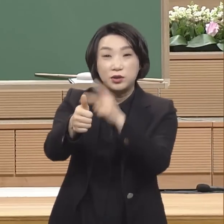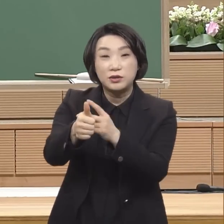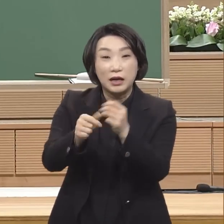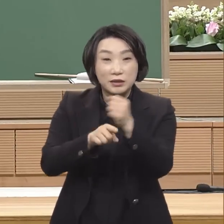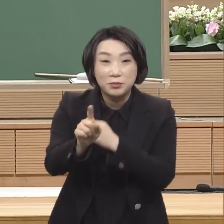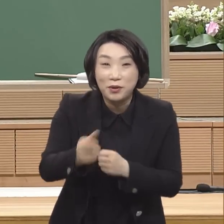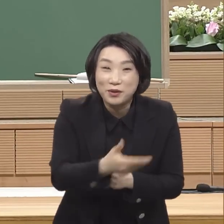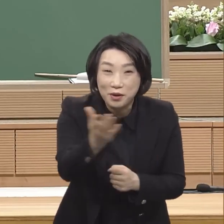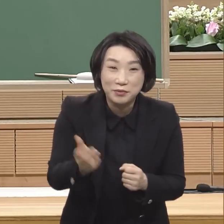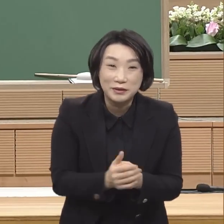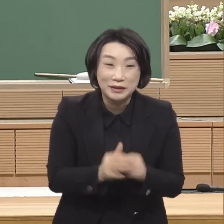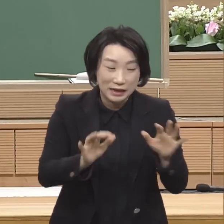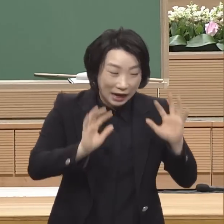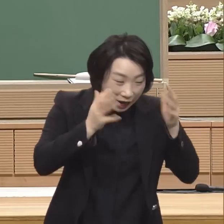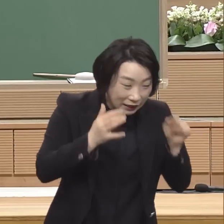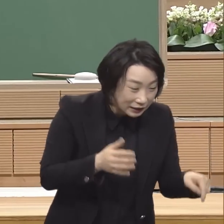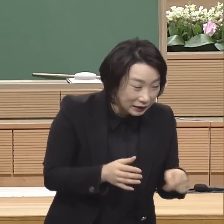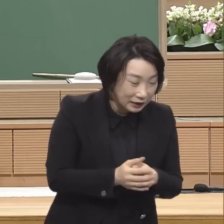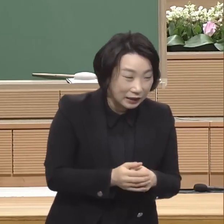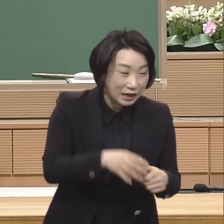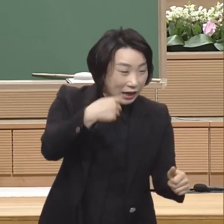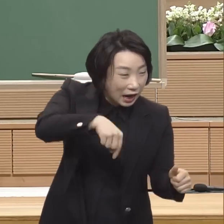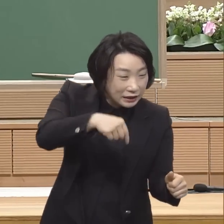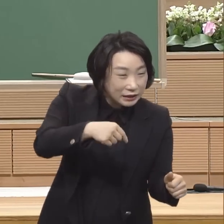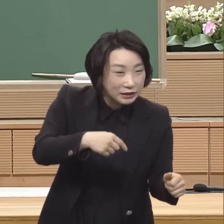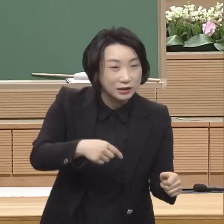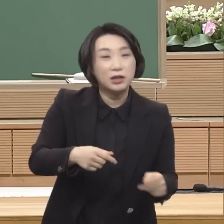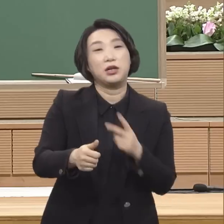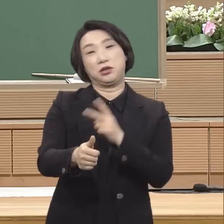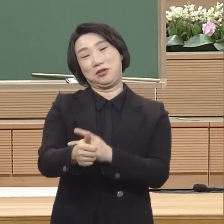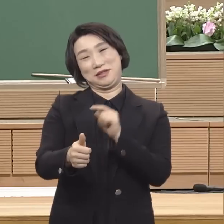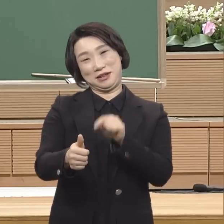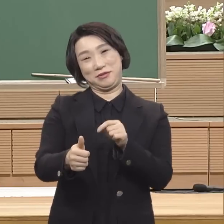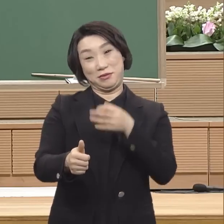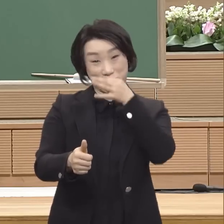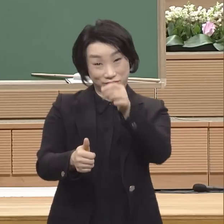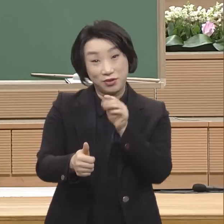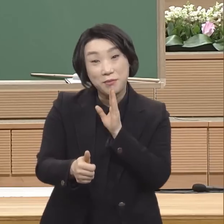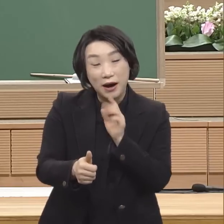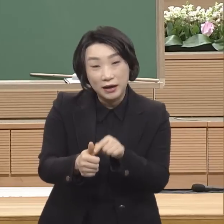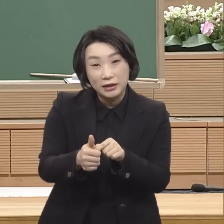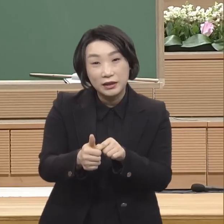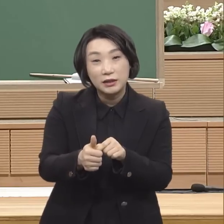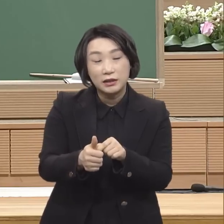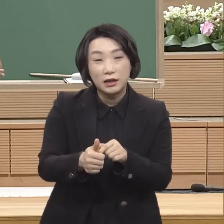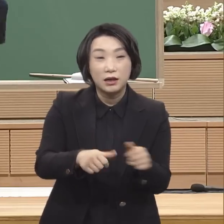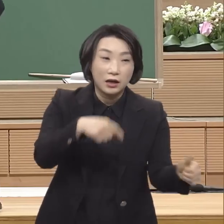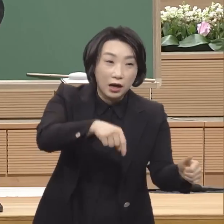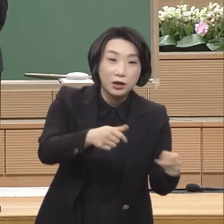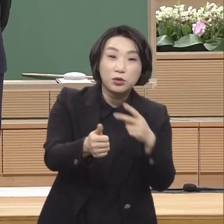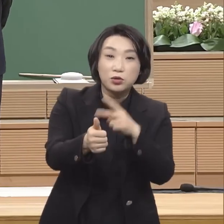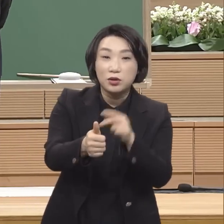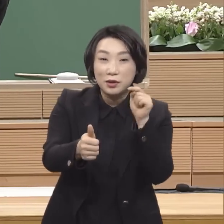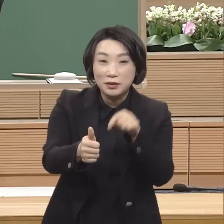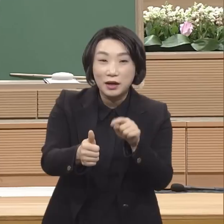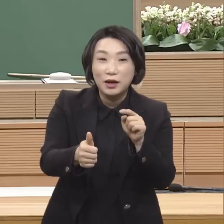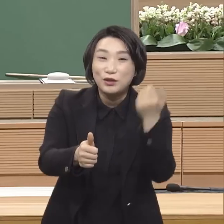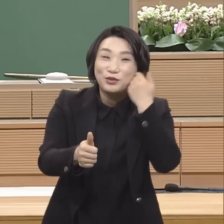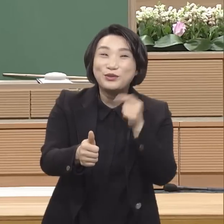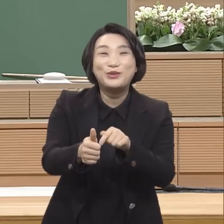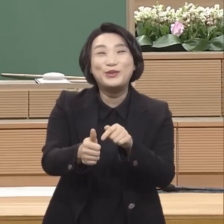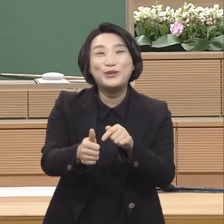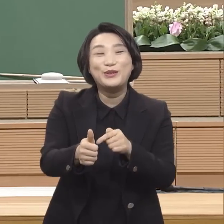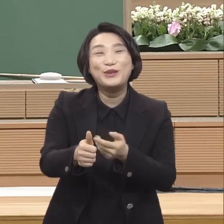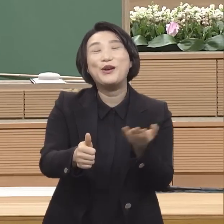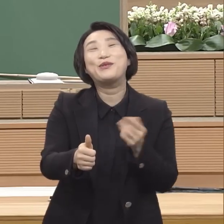아주 어린 애들을 가르치는 이 가정교사. 근데 이 가정교사가 누가